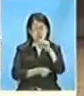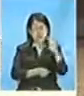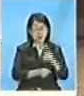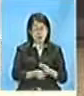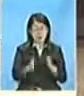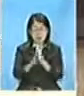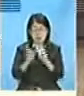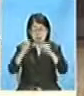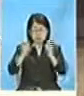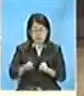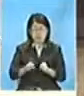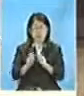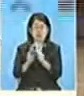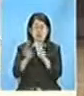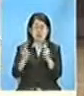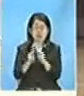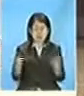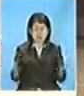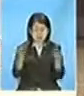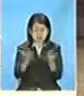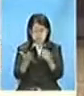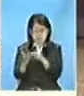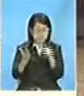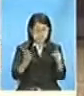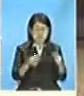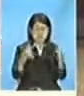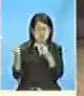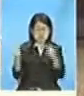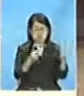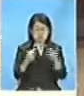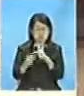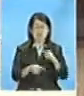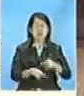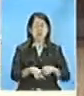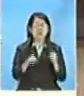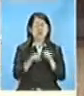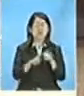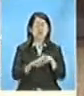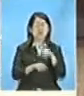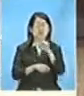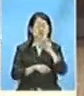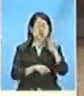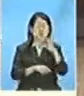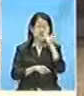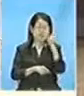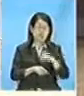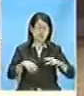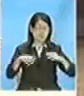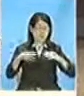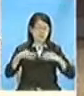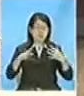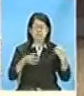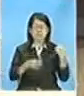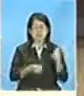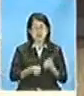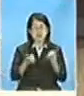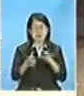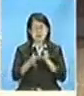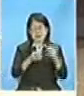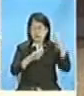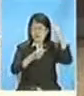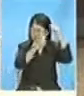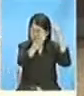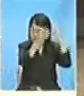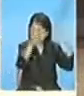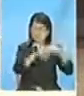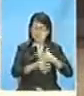ในที่ประชุมก็อาจจะก่อให้เกิดความรู้สึกที่ไม่ยอมรับจากเพื่อนสมาชิกได้ทั้งหมดคือวิสัยทัศน์ที่ผมขออนุ